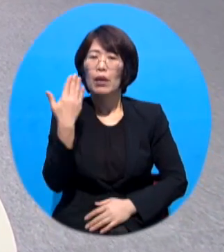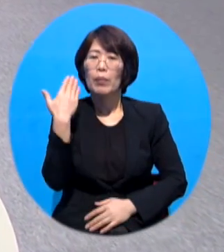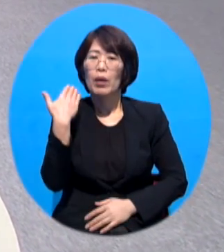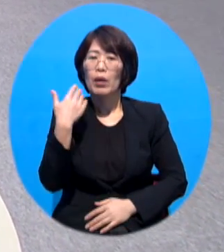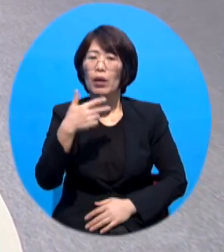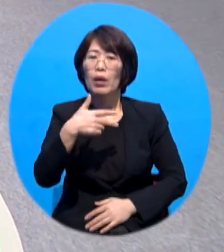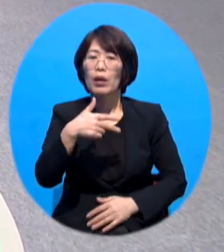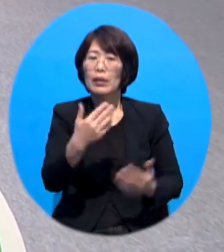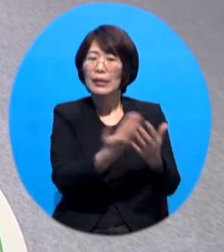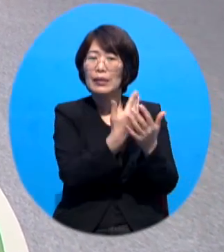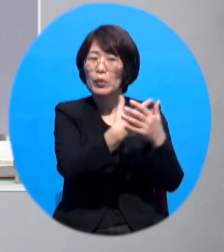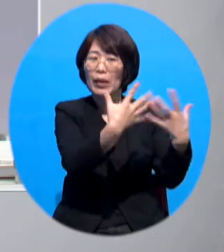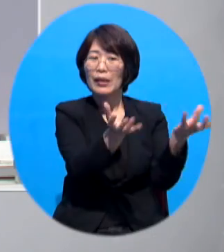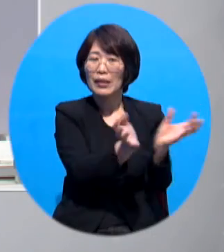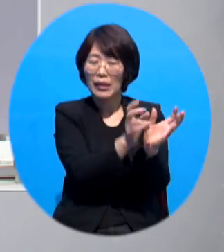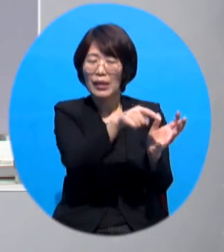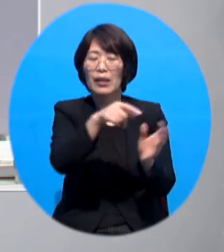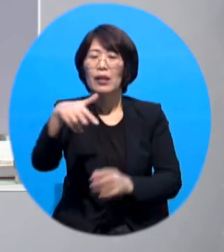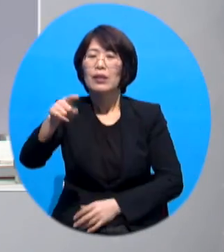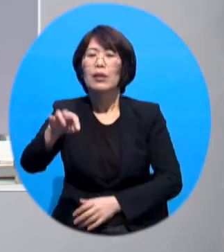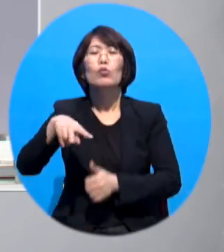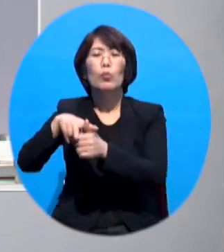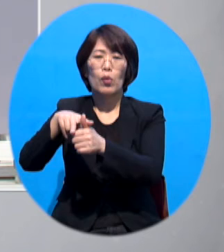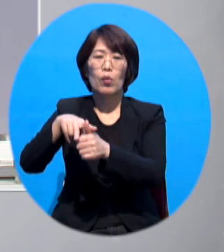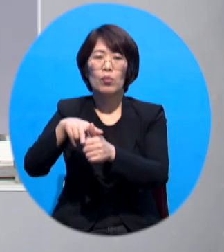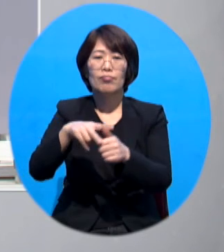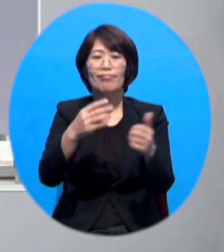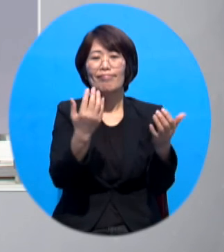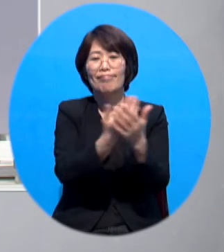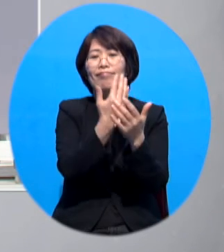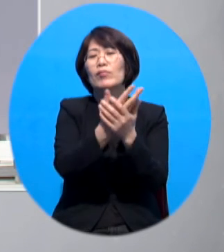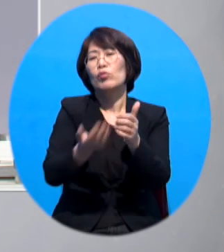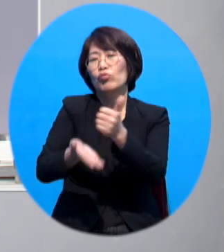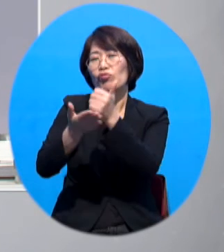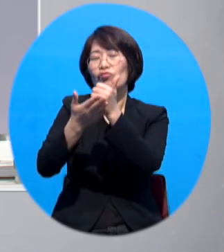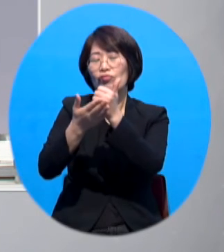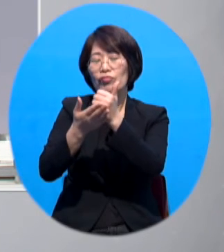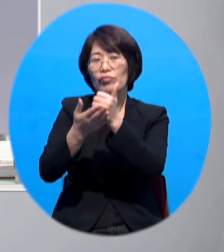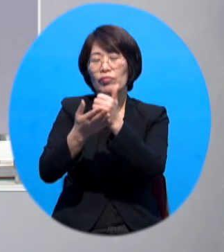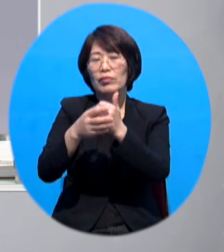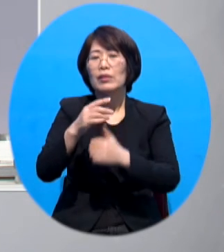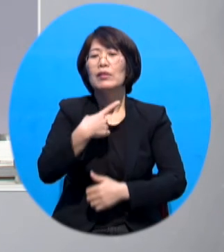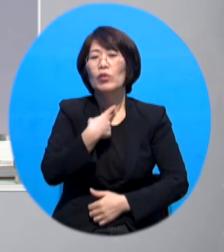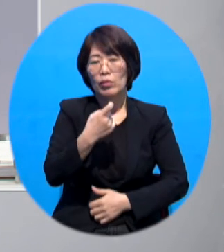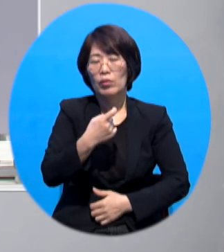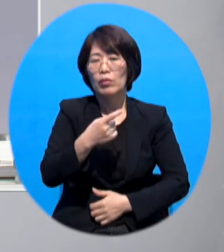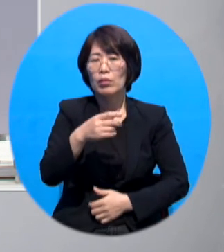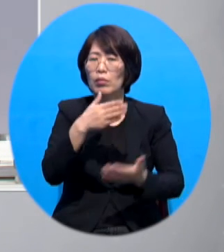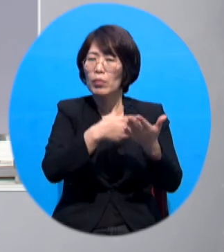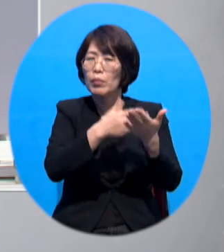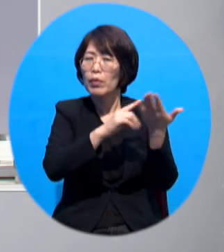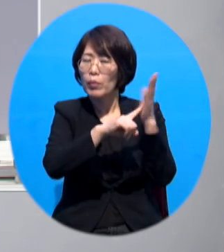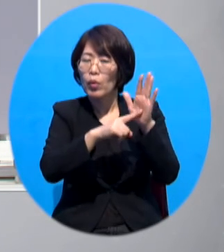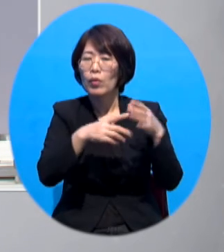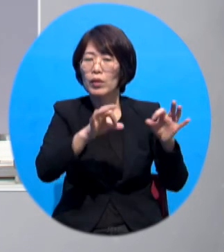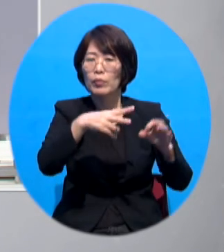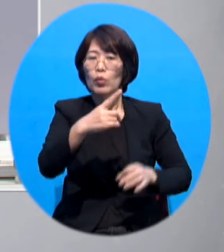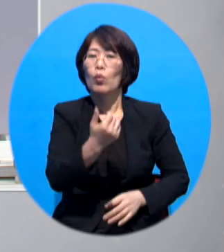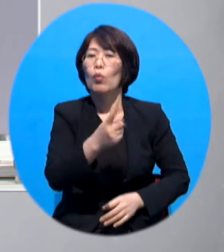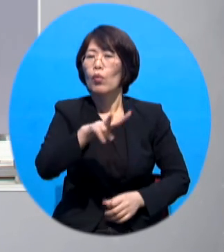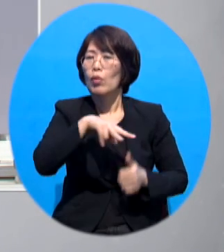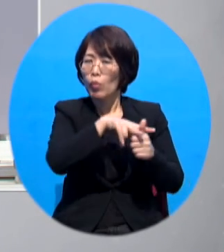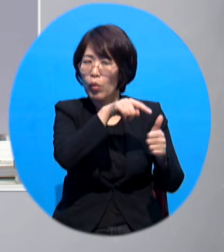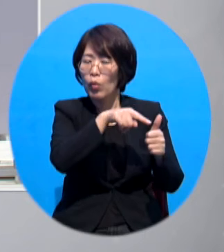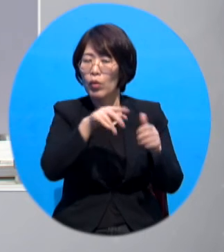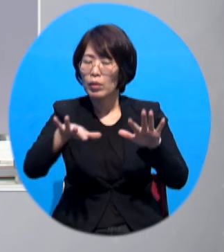진보 단체들이 장석 응 후보를 진보 교육감 으로 취재했습니다 언론보도를 보면 김동한 후보께서 는 이번